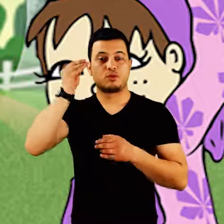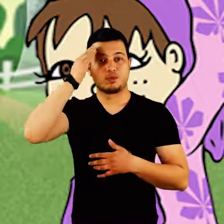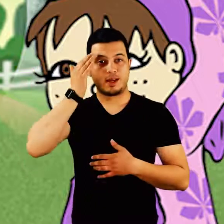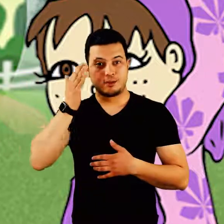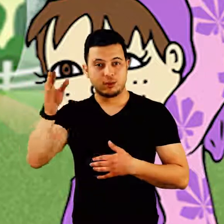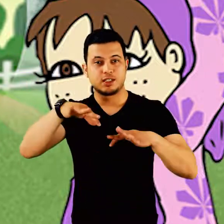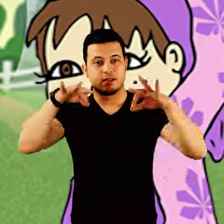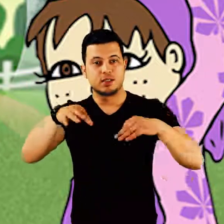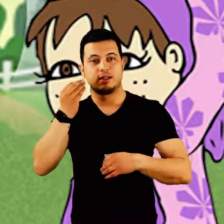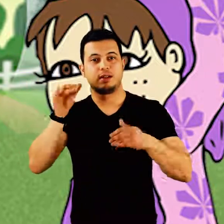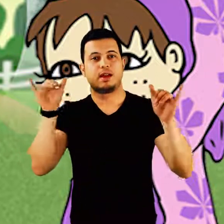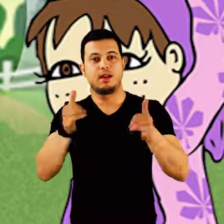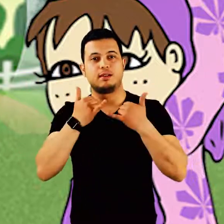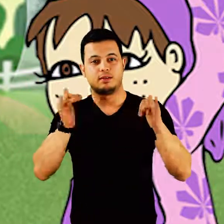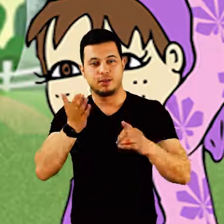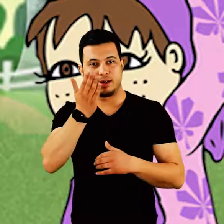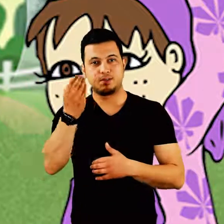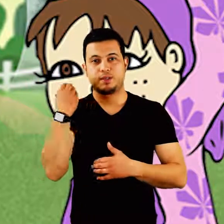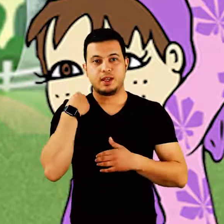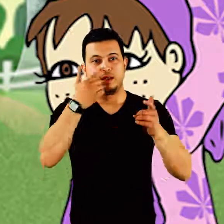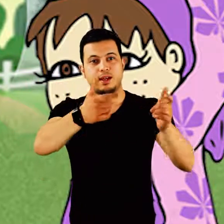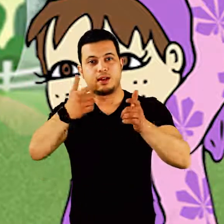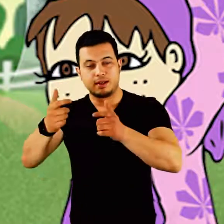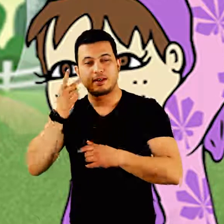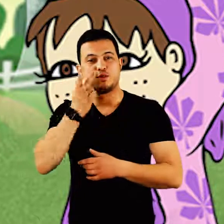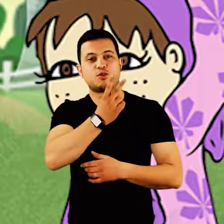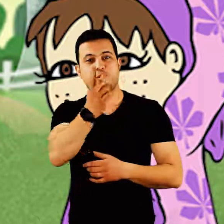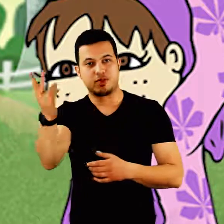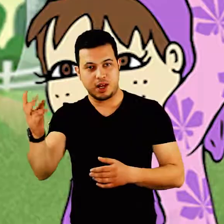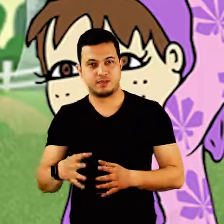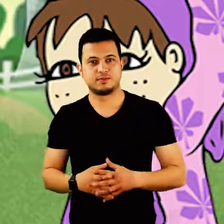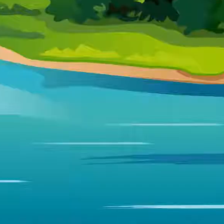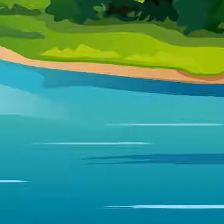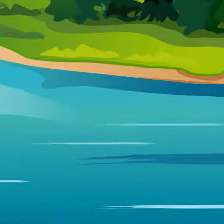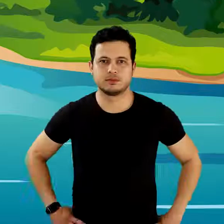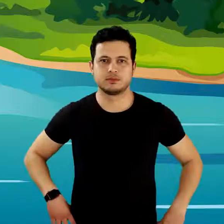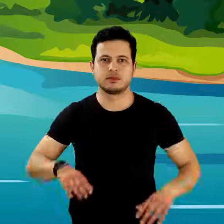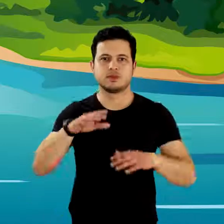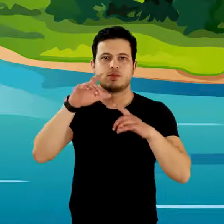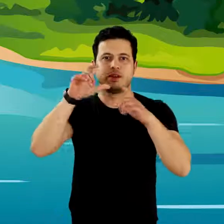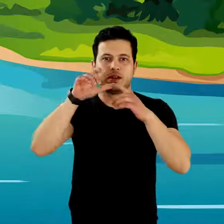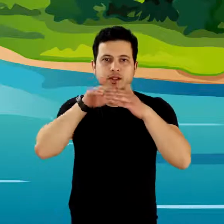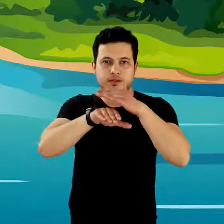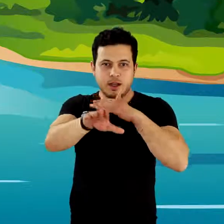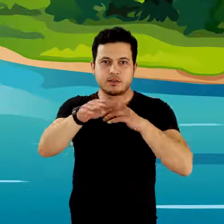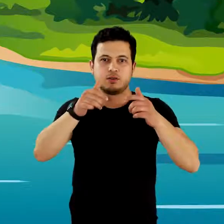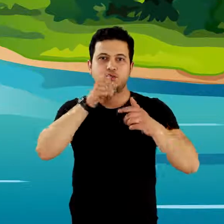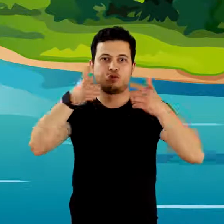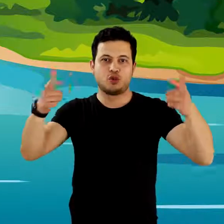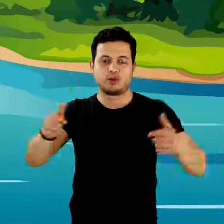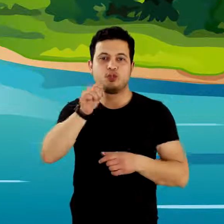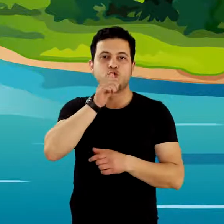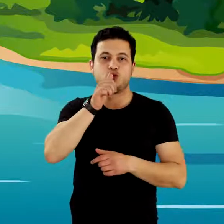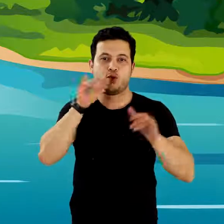Şimdiden size iyi eğlenceler, yeni yeni yerler görmeceler. Saklı Göl'de su oyunları oynuyoruz.